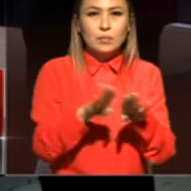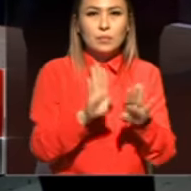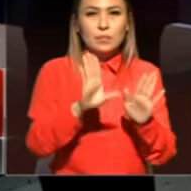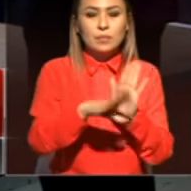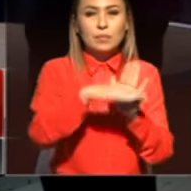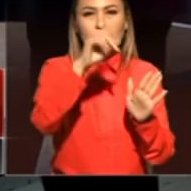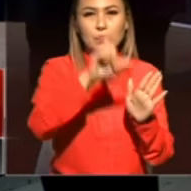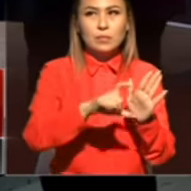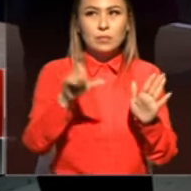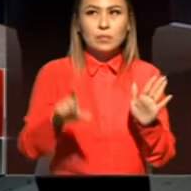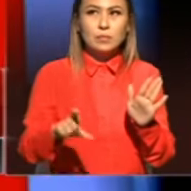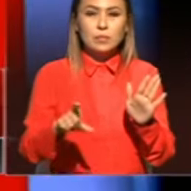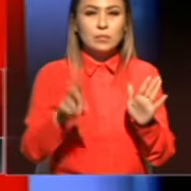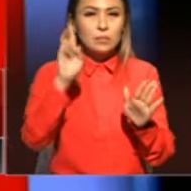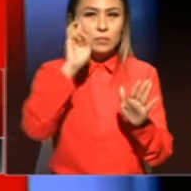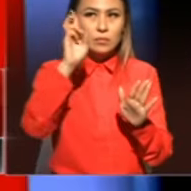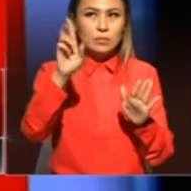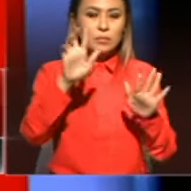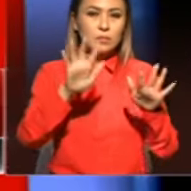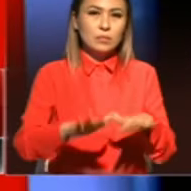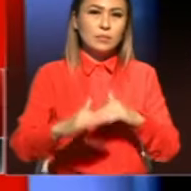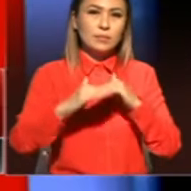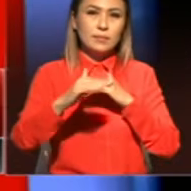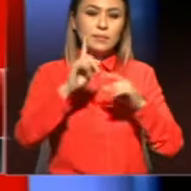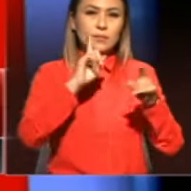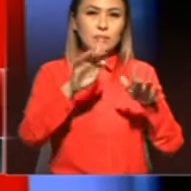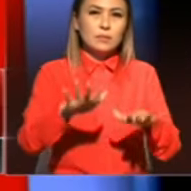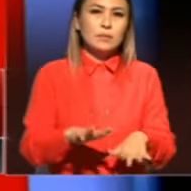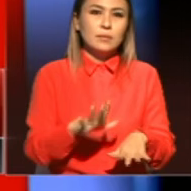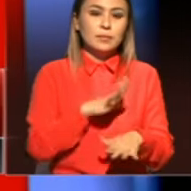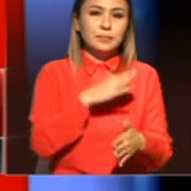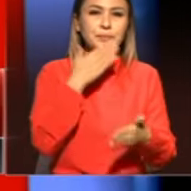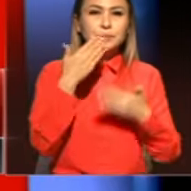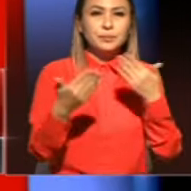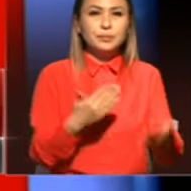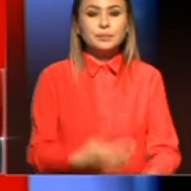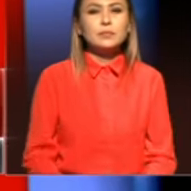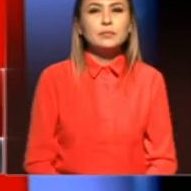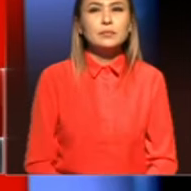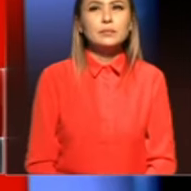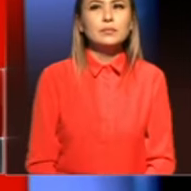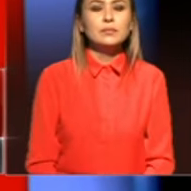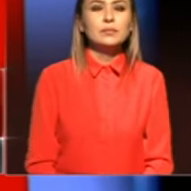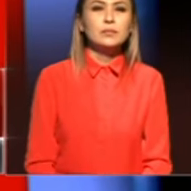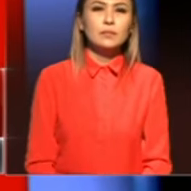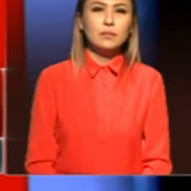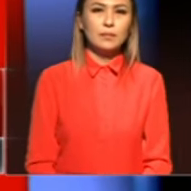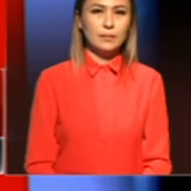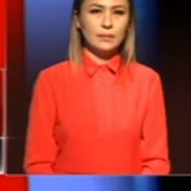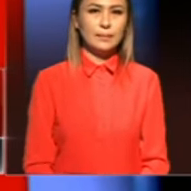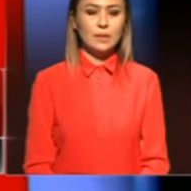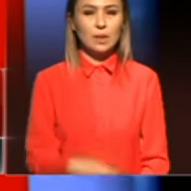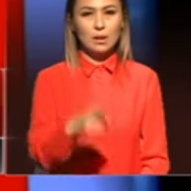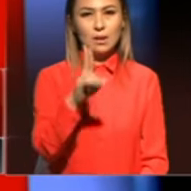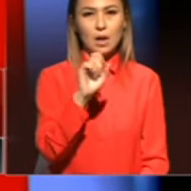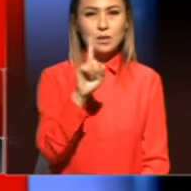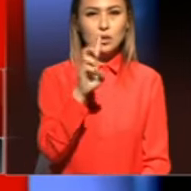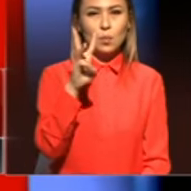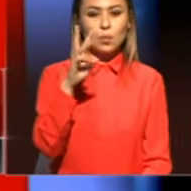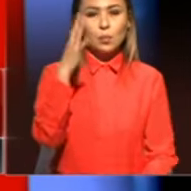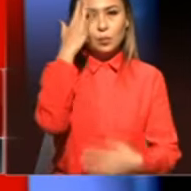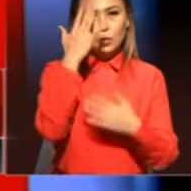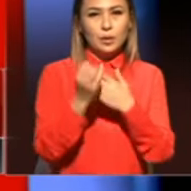депутаттар үкіметтің алдына да, жаңағы парламенттің өзінде де көтеріп жатыр. Мен қосып жүрейін, жаңа Қазмұнайгаз Самұрық